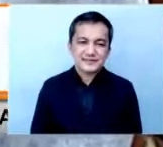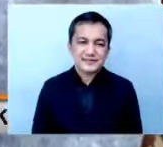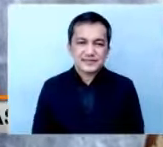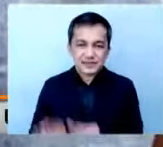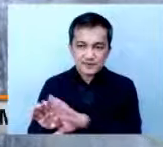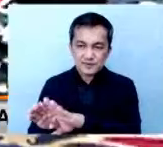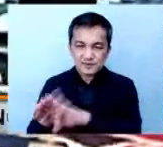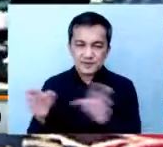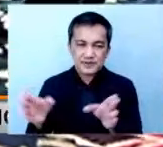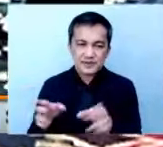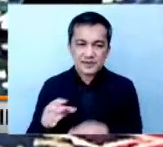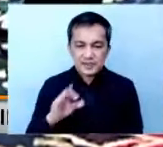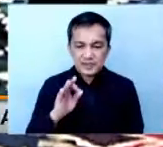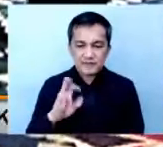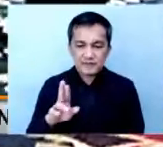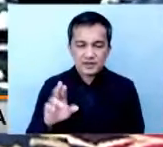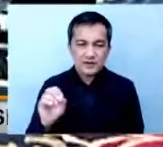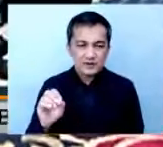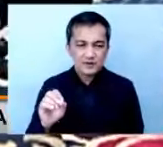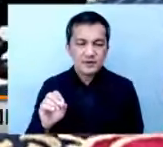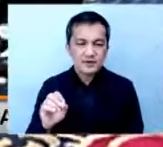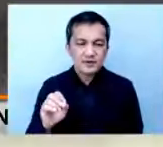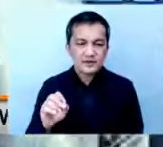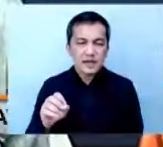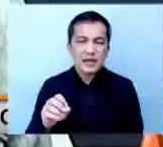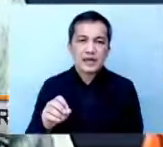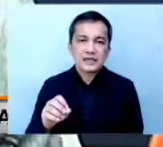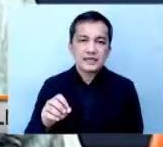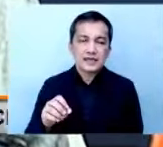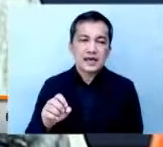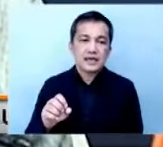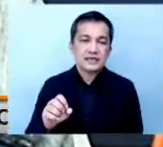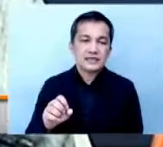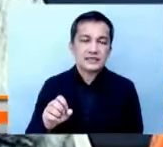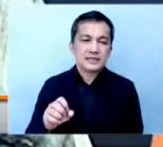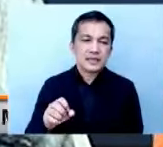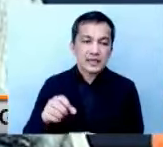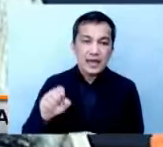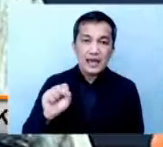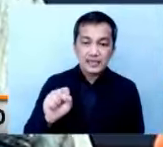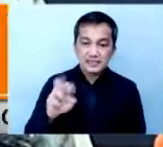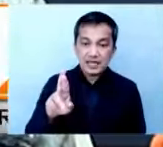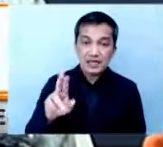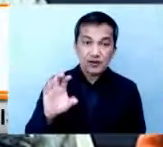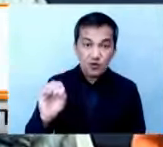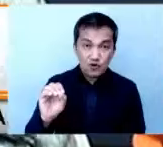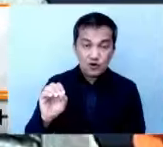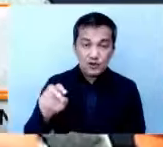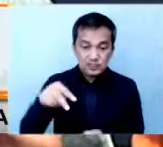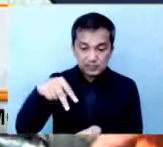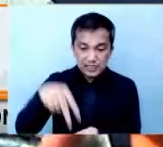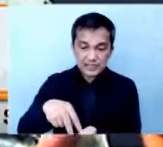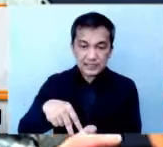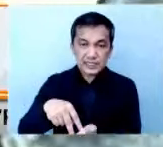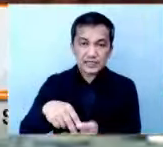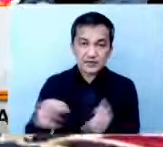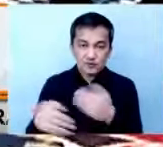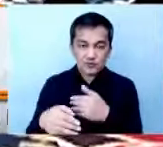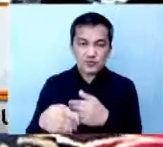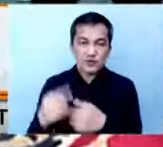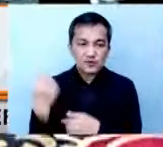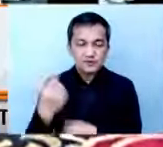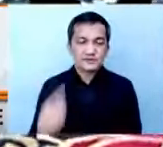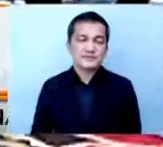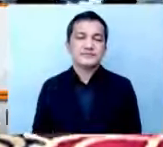ng SRO o standing room only. Natatakot nga kami nung umpisa kasi iniisip namin, gusto lang sana namin medyo maliit lang. Like.